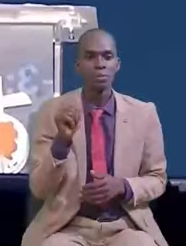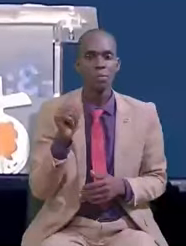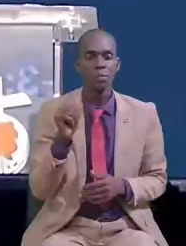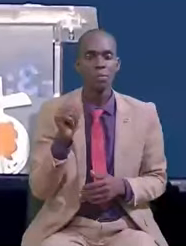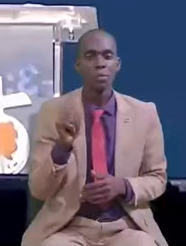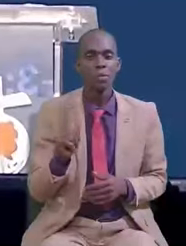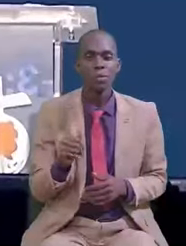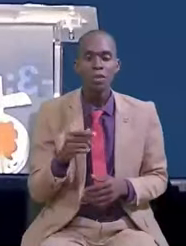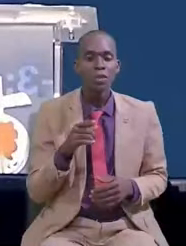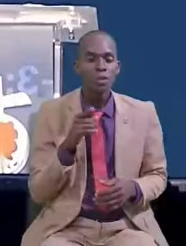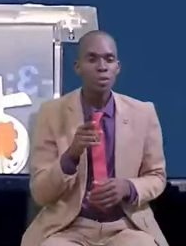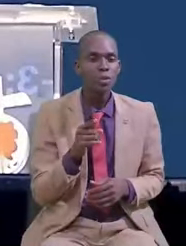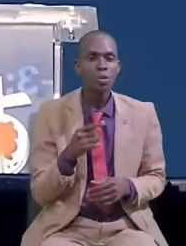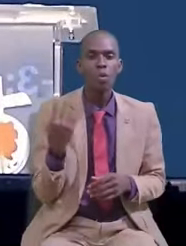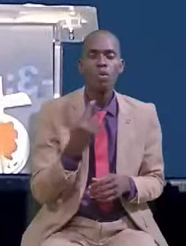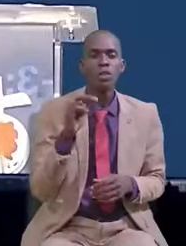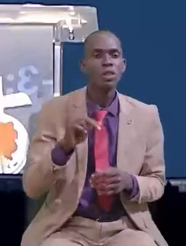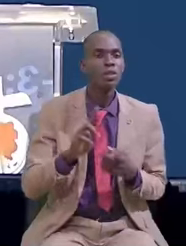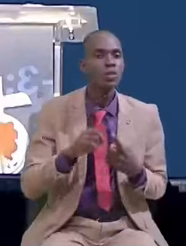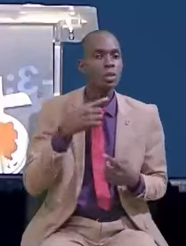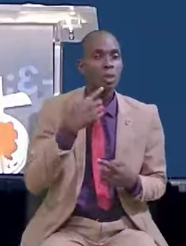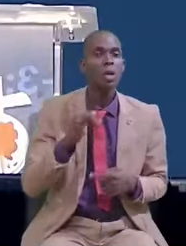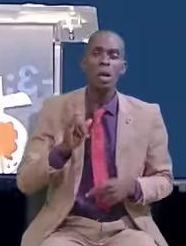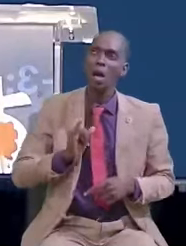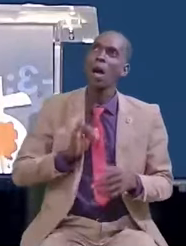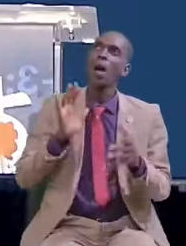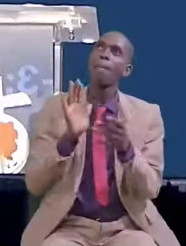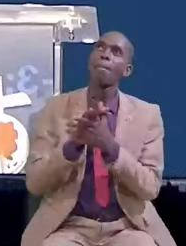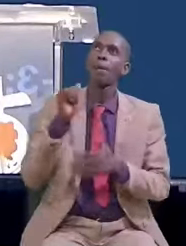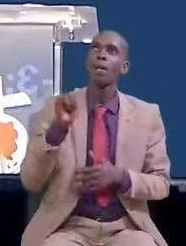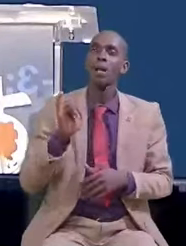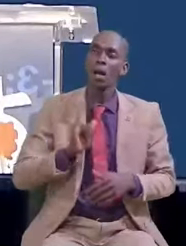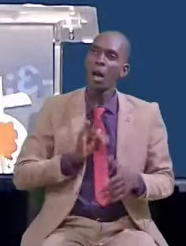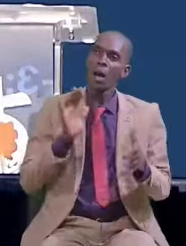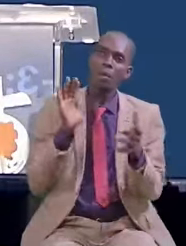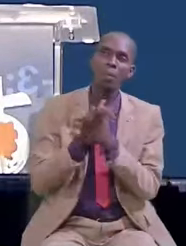Dès que tu dis que je crois à ce qui a été annoncé.